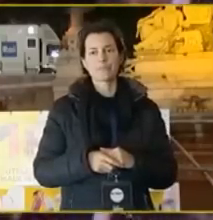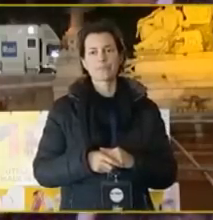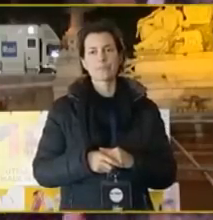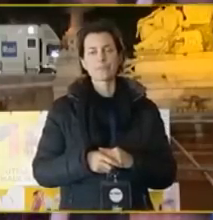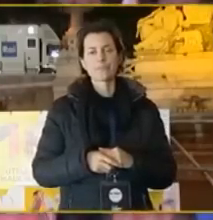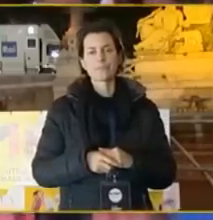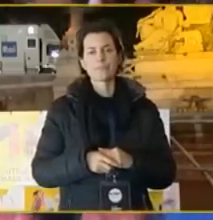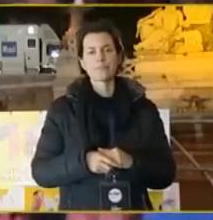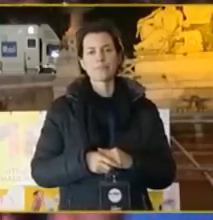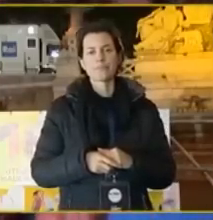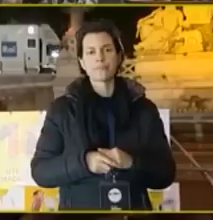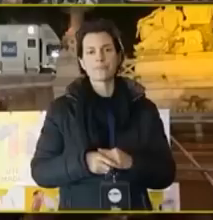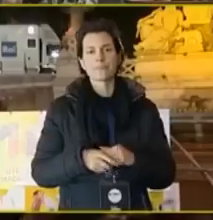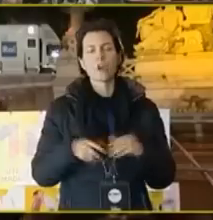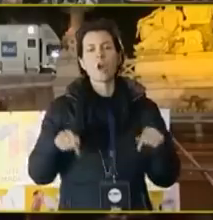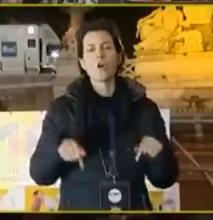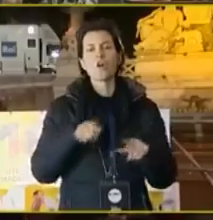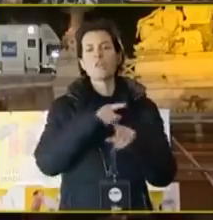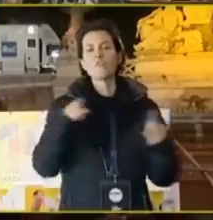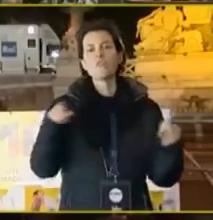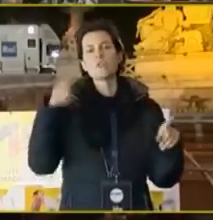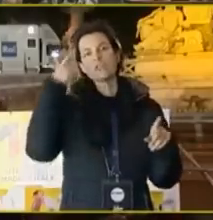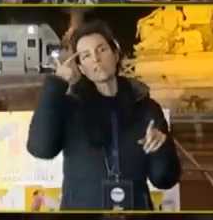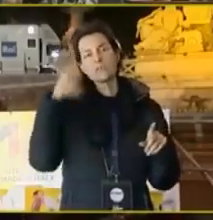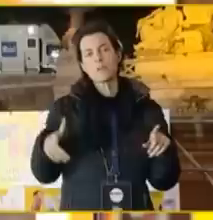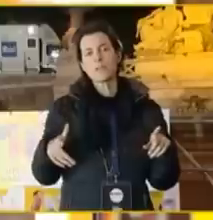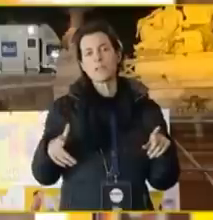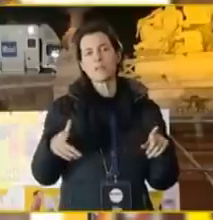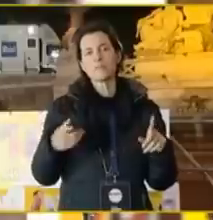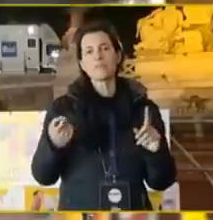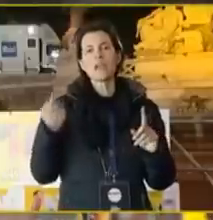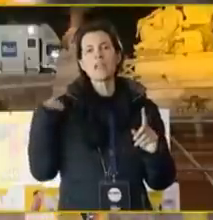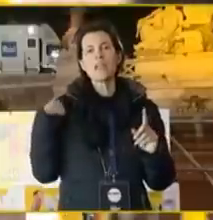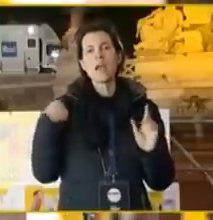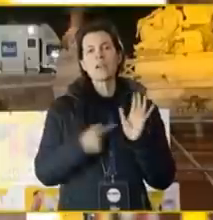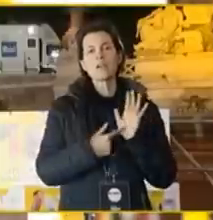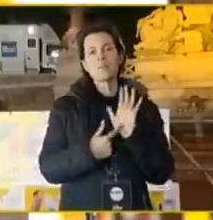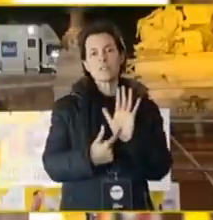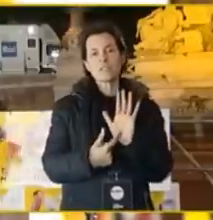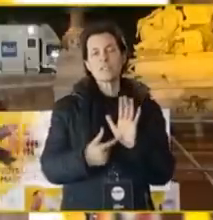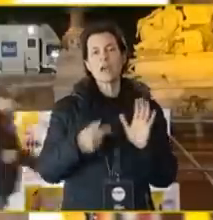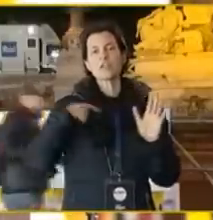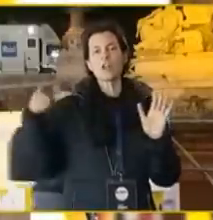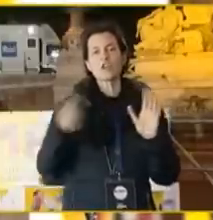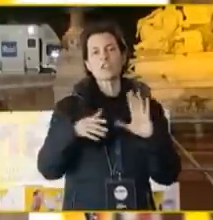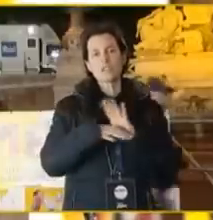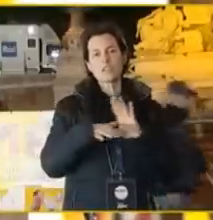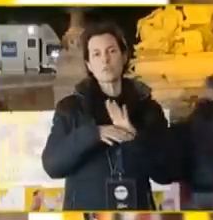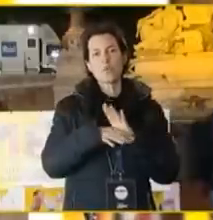Ora, voi sapete che io ieri ho presentato la nostra squadra di